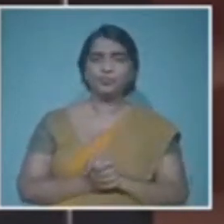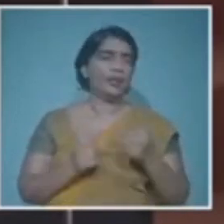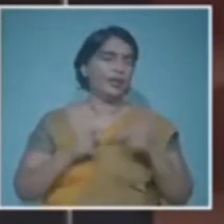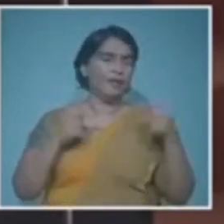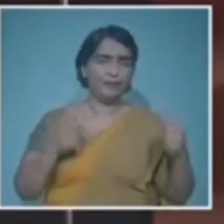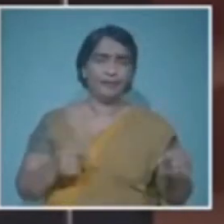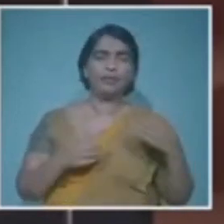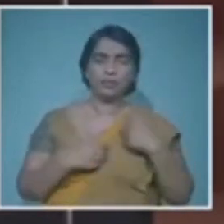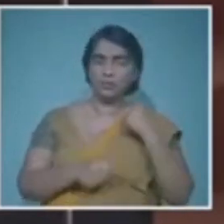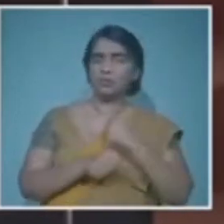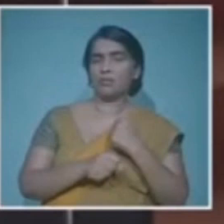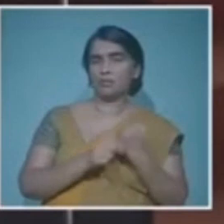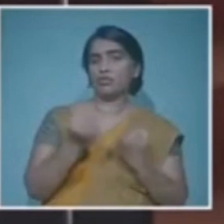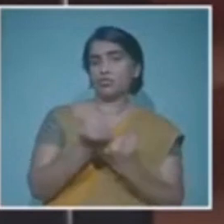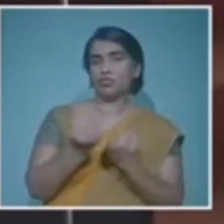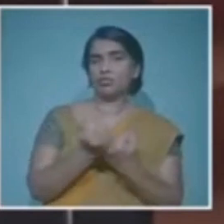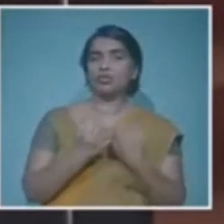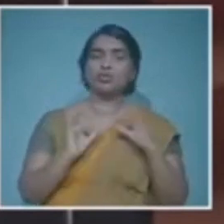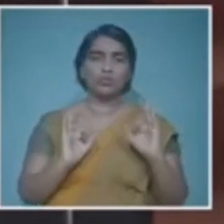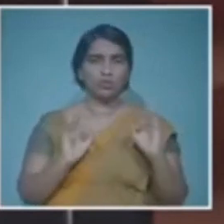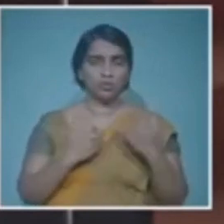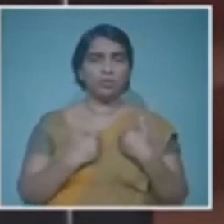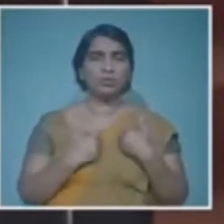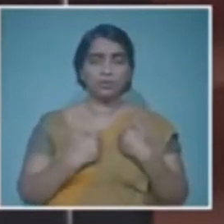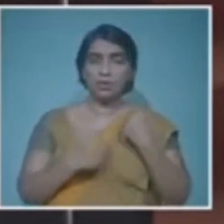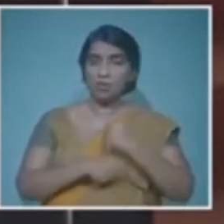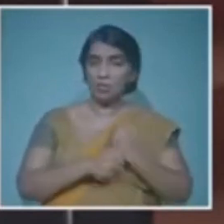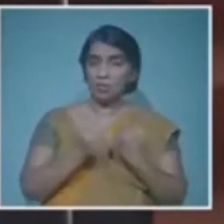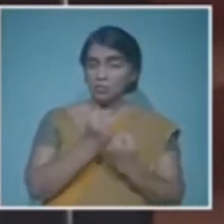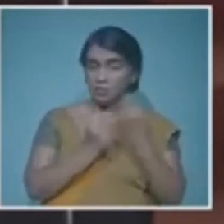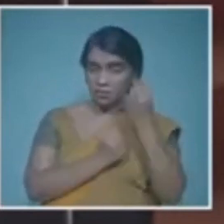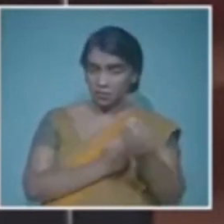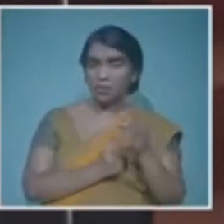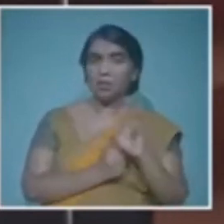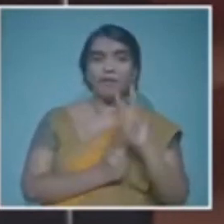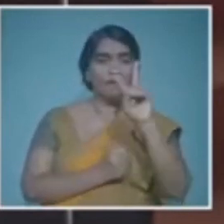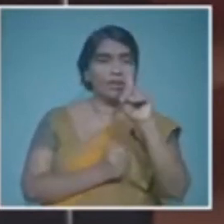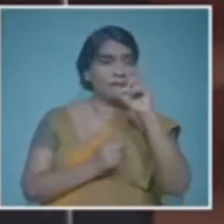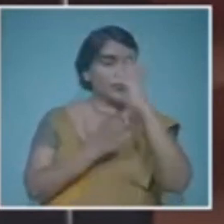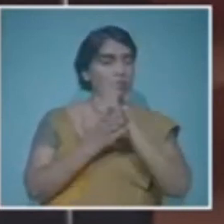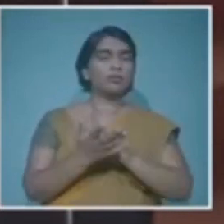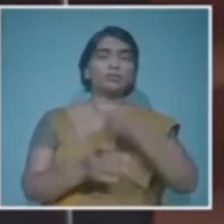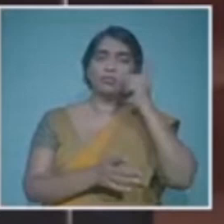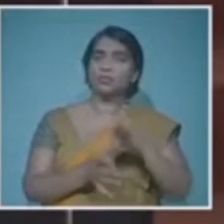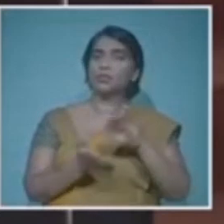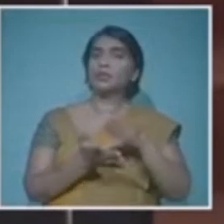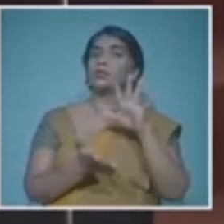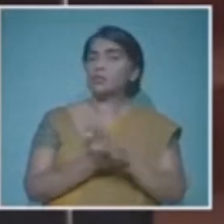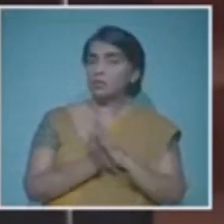විපක්ෂයක් ඇටියට අපි ආණ්ඩුවට සහයෝග දෙන්න සූදානම්. අපි සහයෝග දුන්න නිසා තමයි 21 වෙනි විවස්ථා සංසදයේ සම්මතුනේ